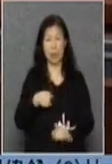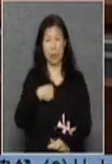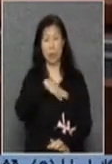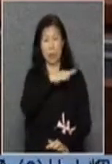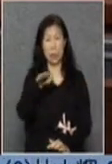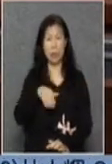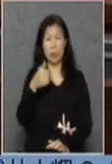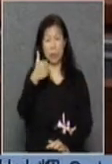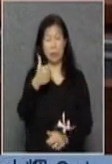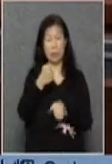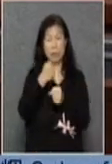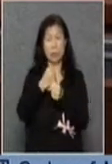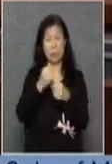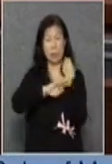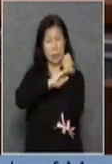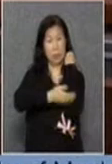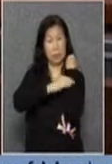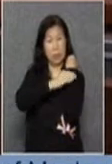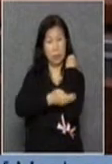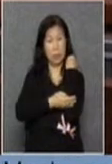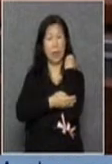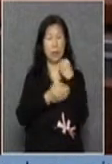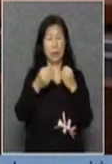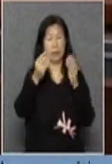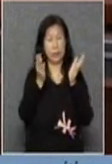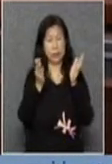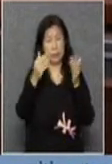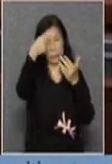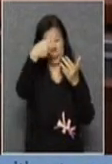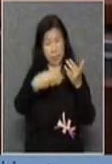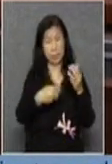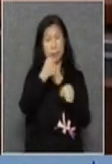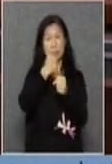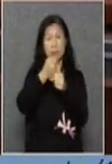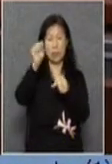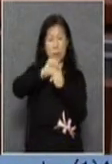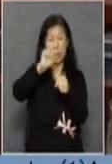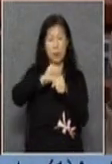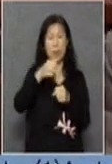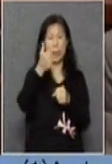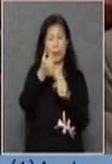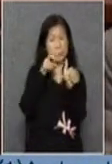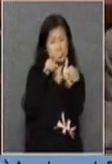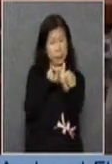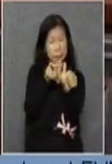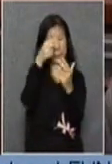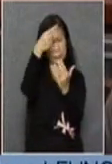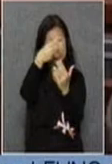好嘅法治同埋呢個法律嘅體系，加上一個良好嘅監管嘅制度